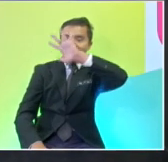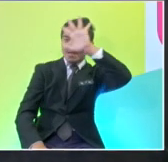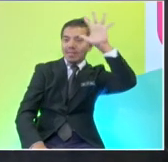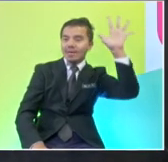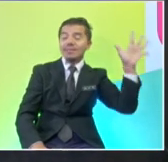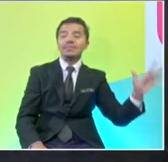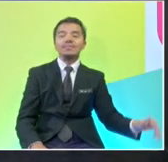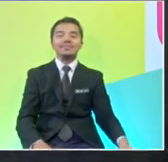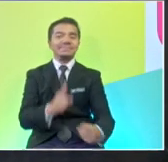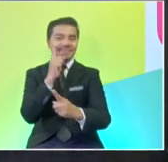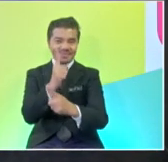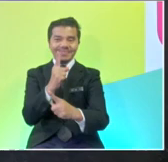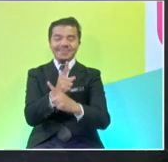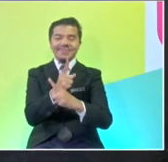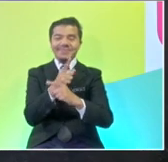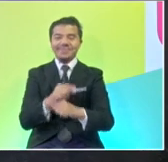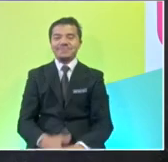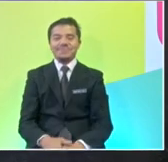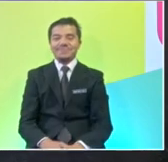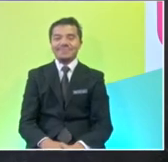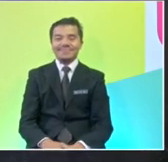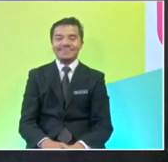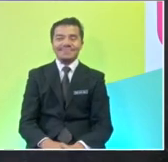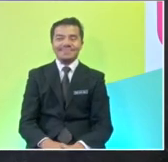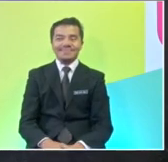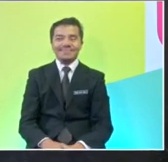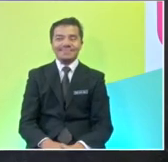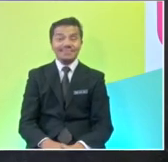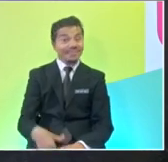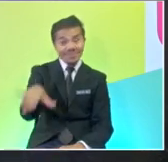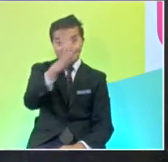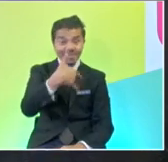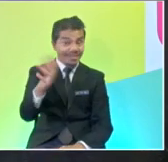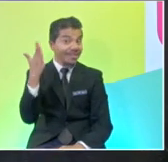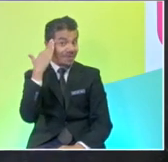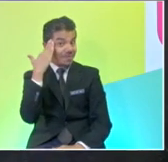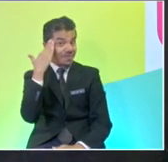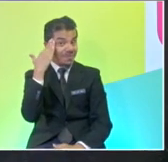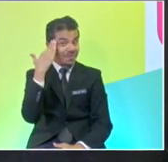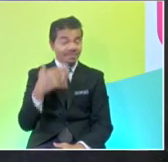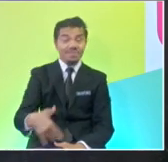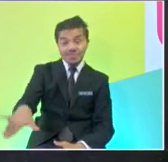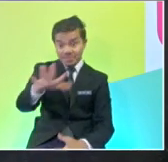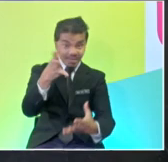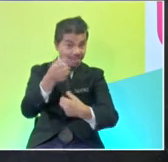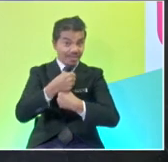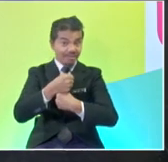oke itu dia 7 warnanya di Pelangi semua tahu ada 9 paham oke